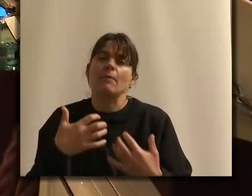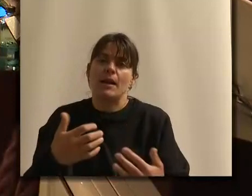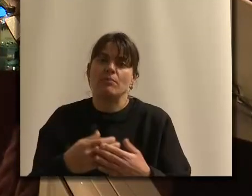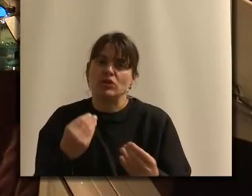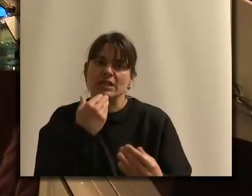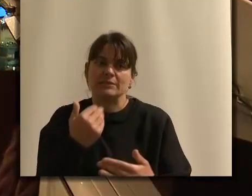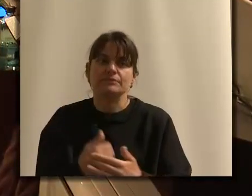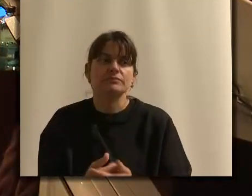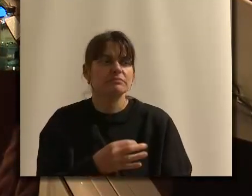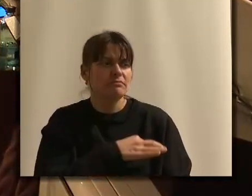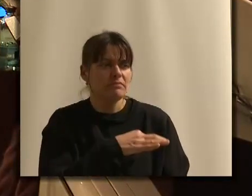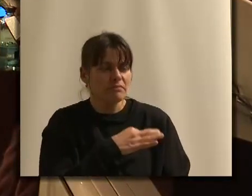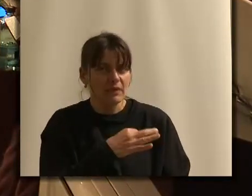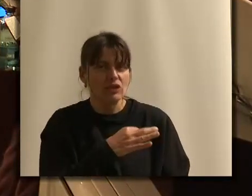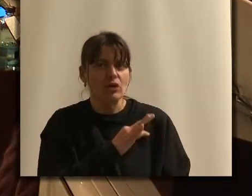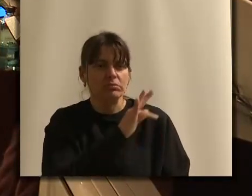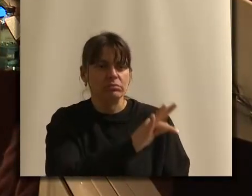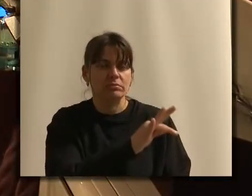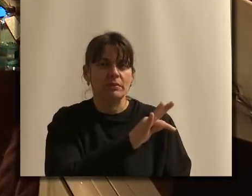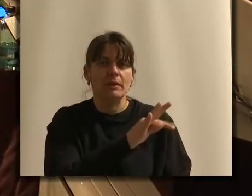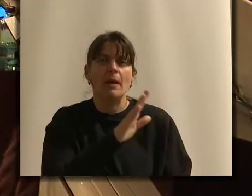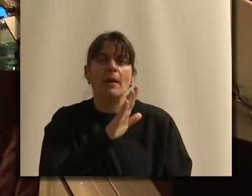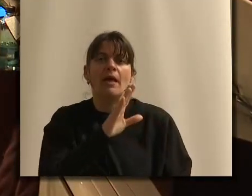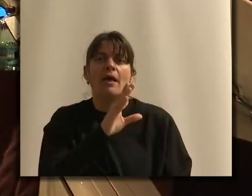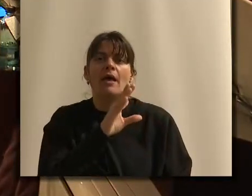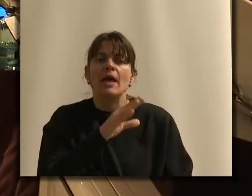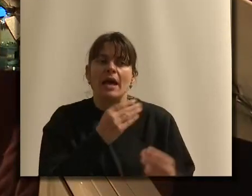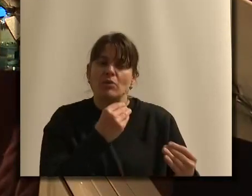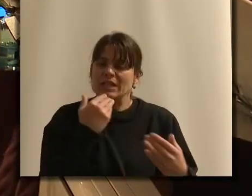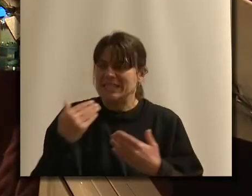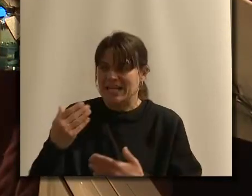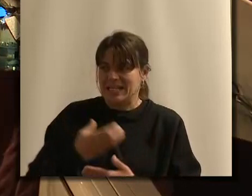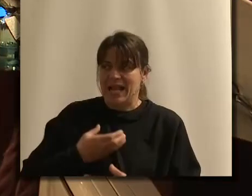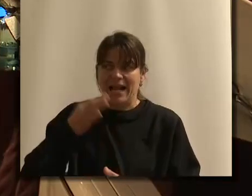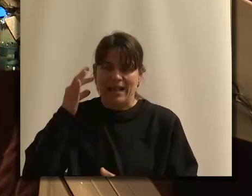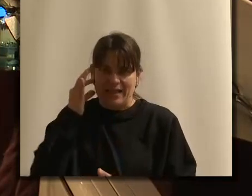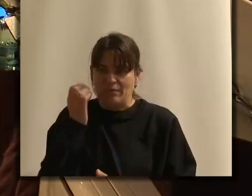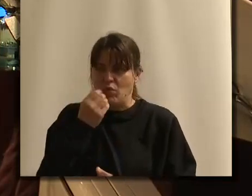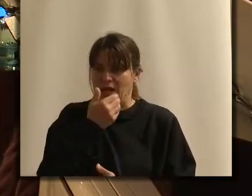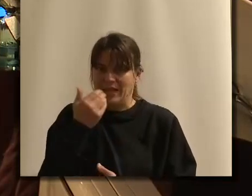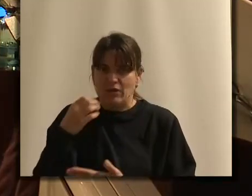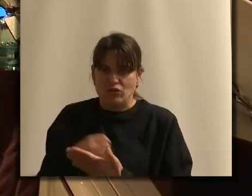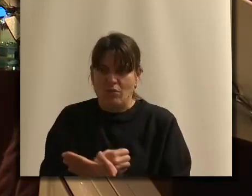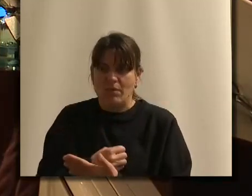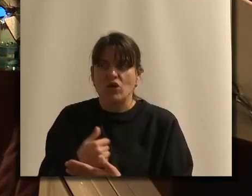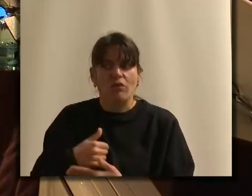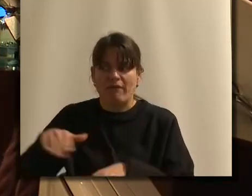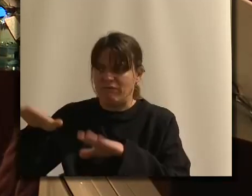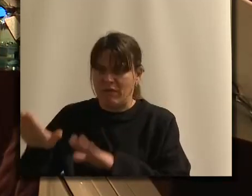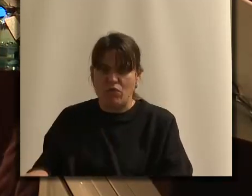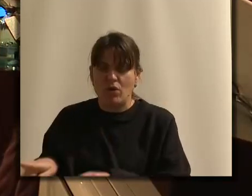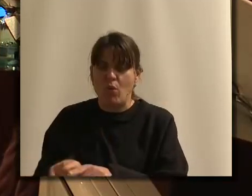senyora Pena. Endavant. Gràcies, alcaldessa. Bona tarda a tothom. A favor, com ja vaig